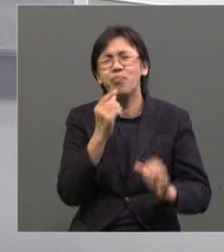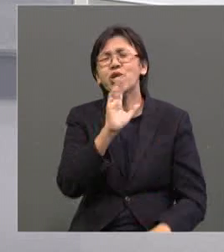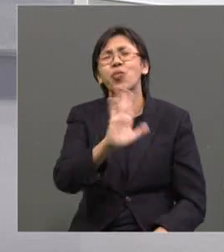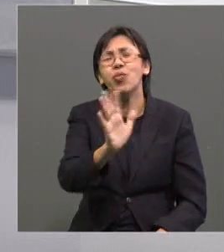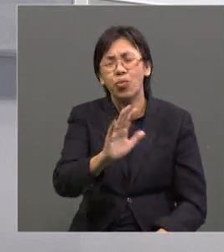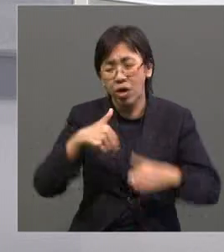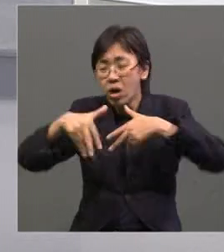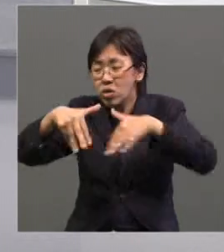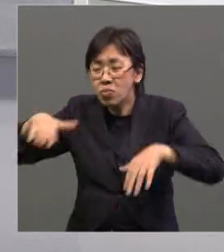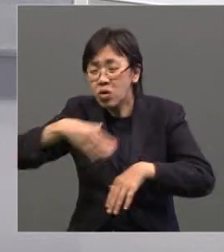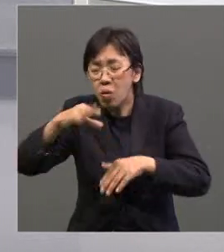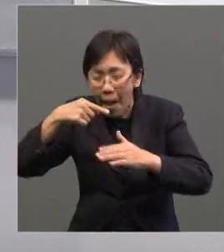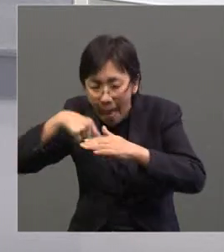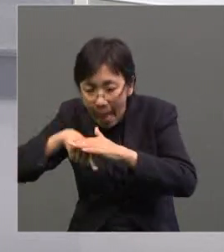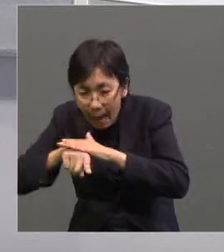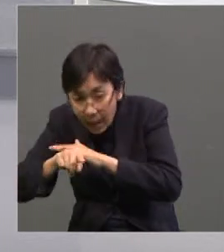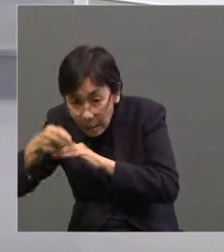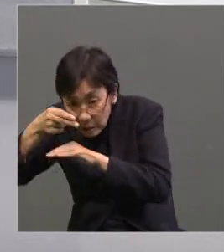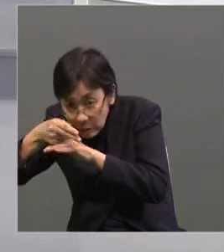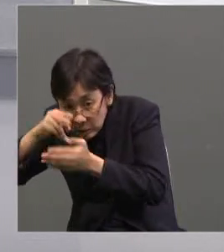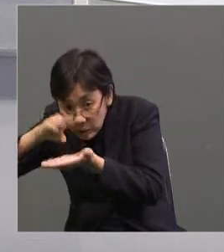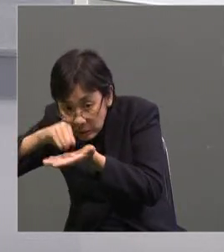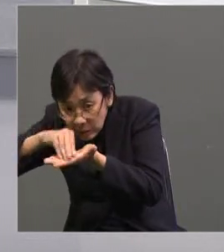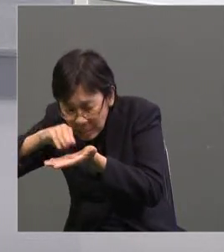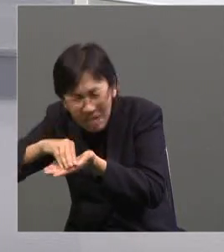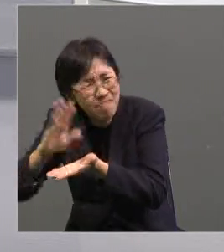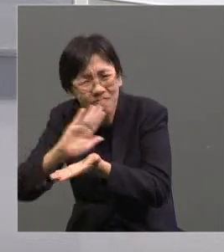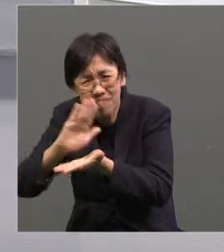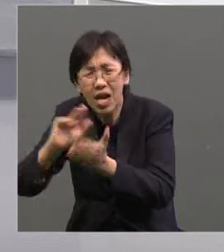นะการทำแอดถ่ายแบบนี้มันคืออาชญากรรมมันผิดกฎหมายนะฮะ